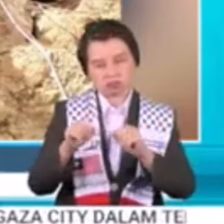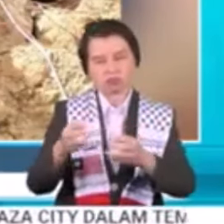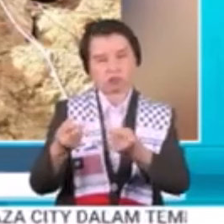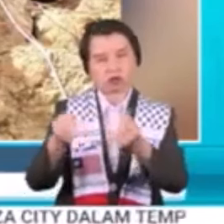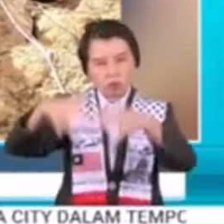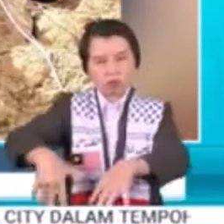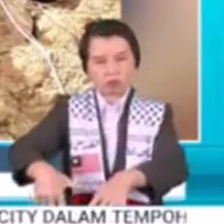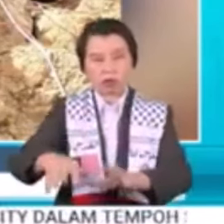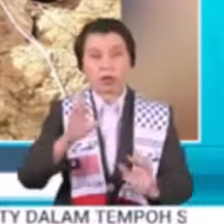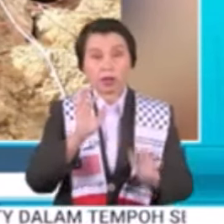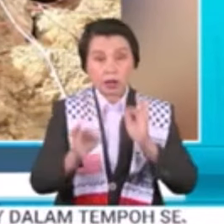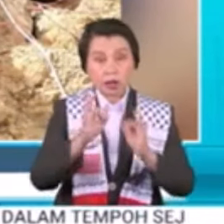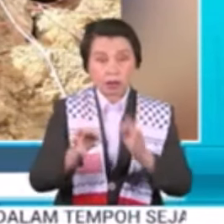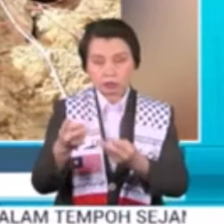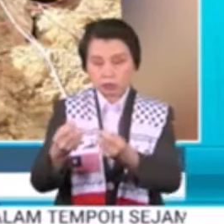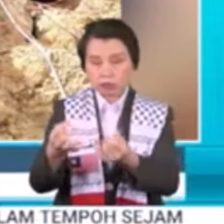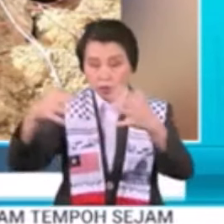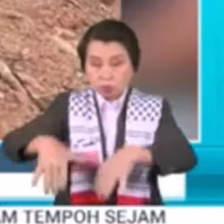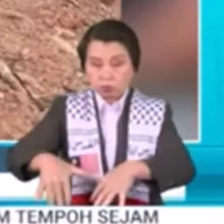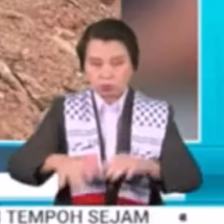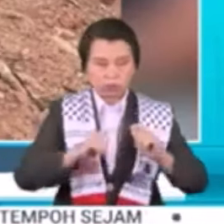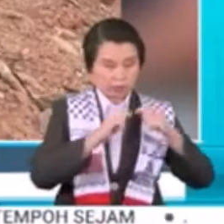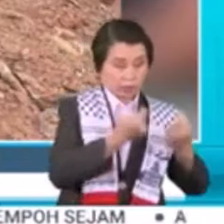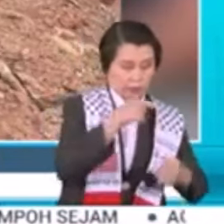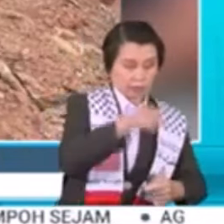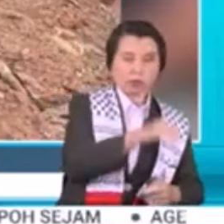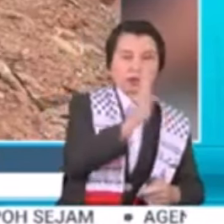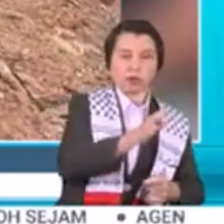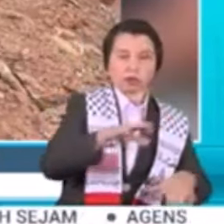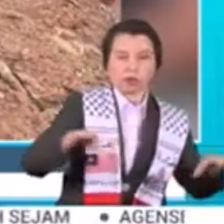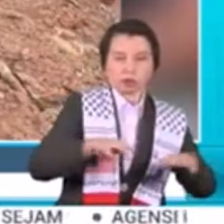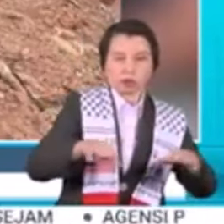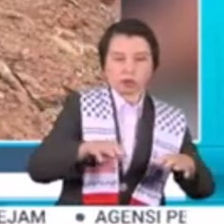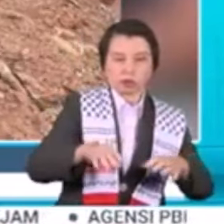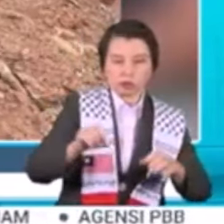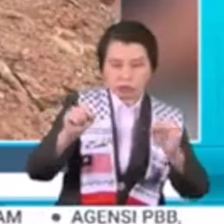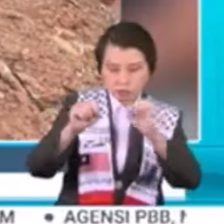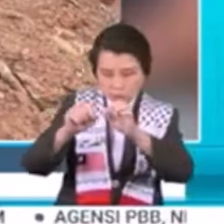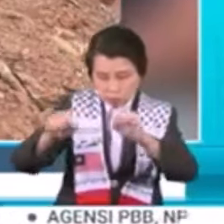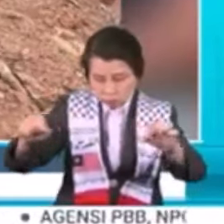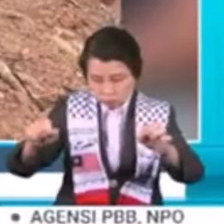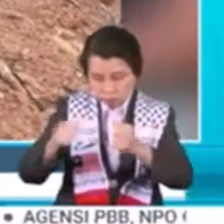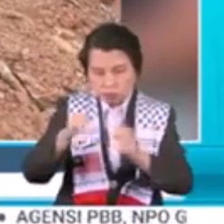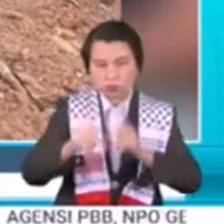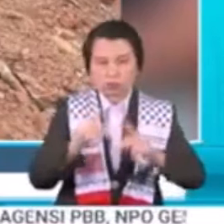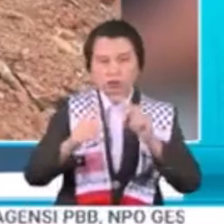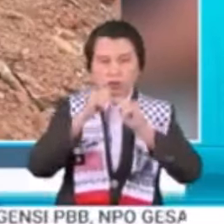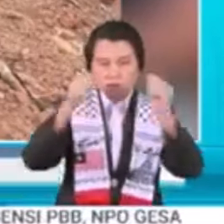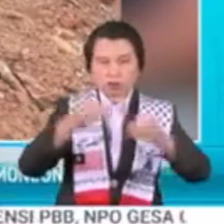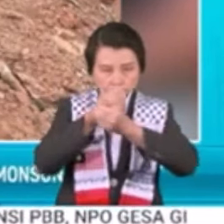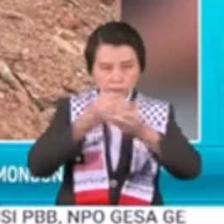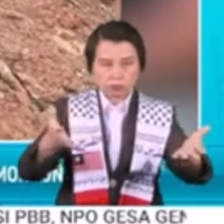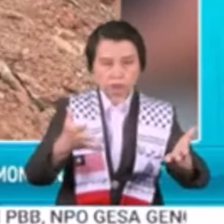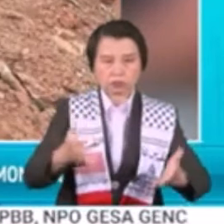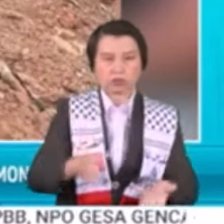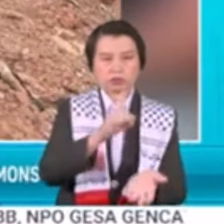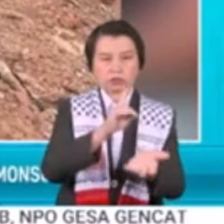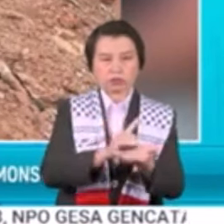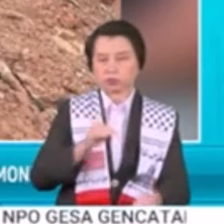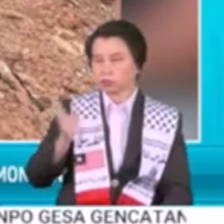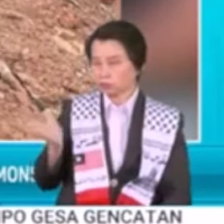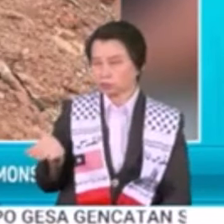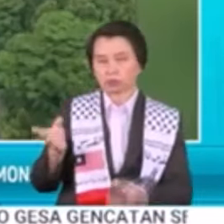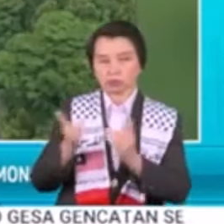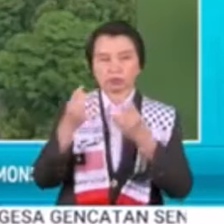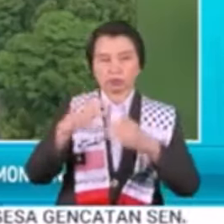Sekiranya berlaku tanah runtuh, pasukan terlibat akan membuat penandaan risiko kepada orang awam. Dr. Firdaus